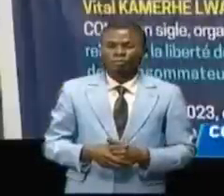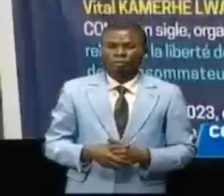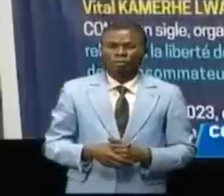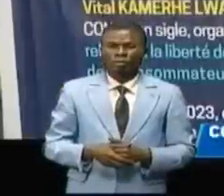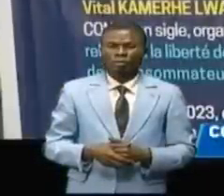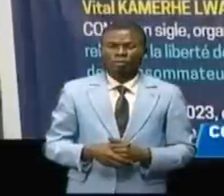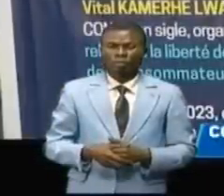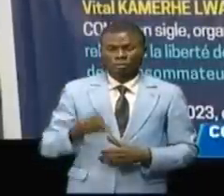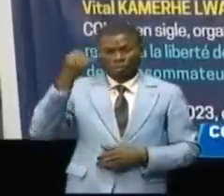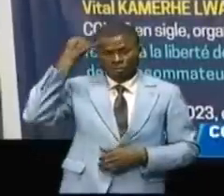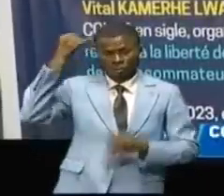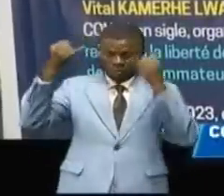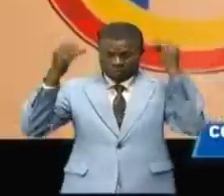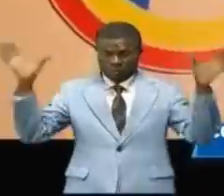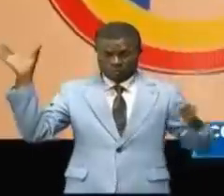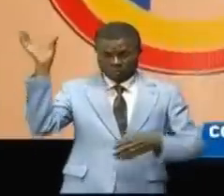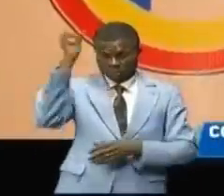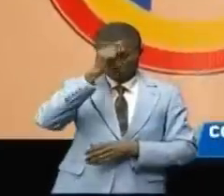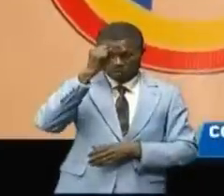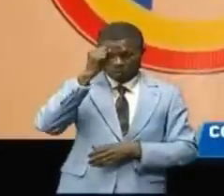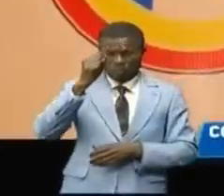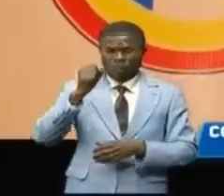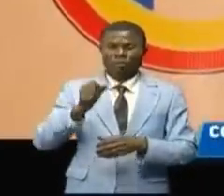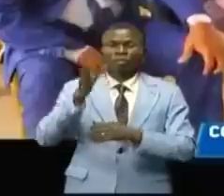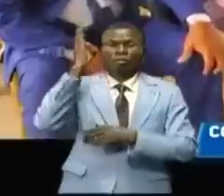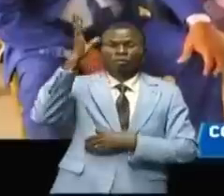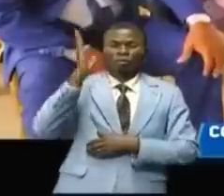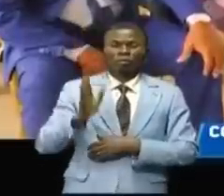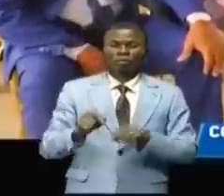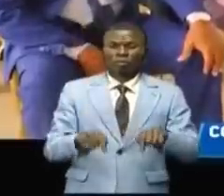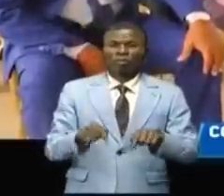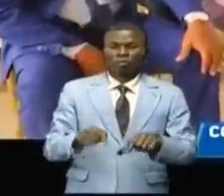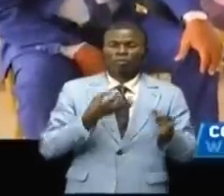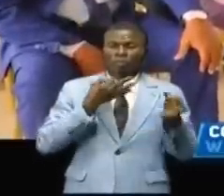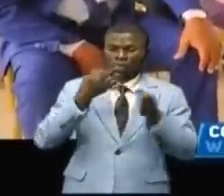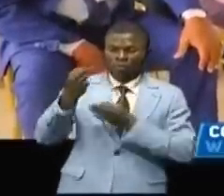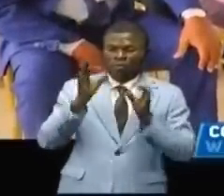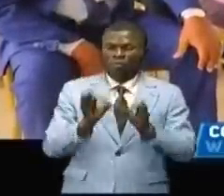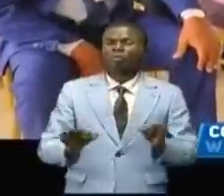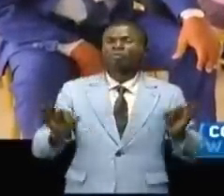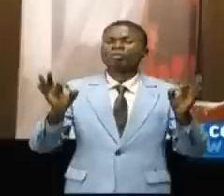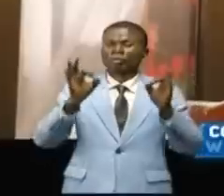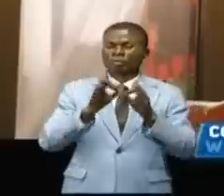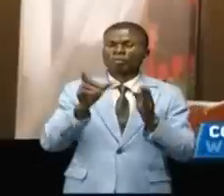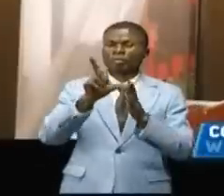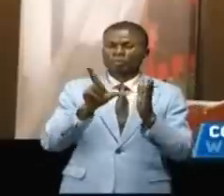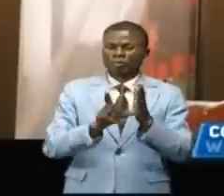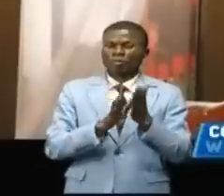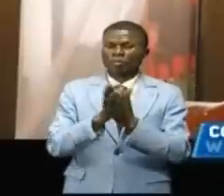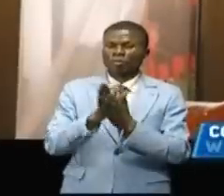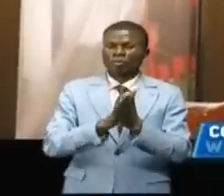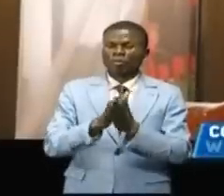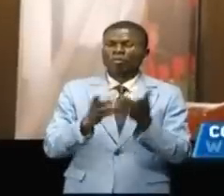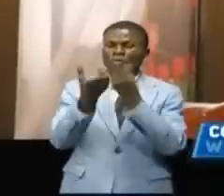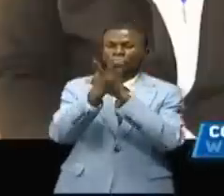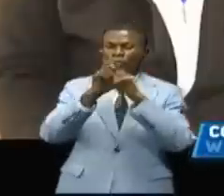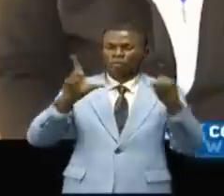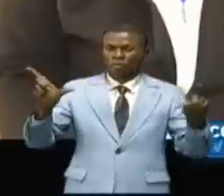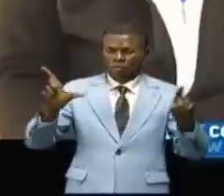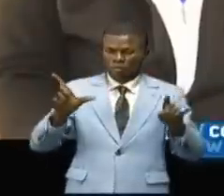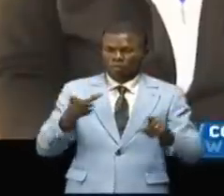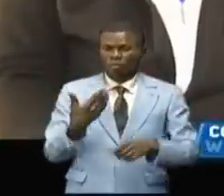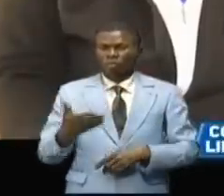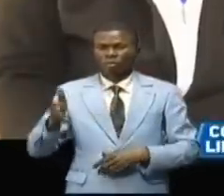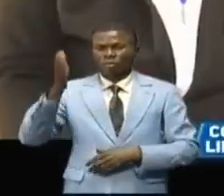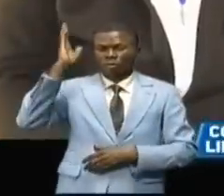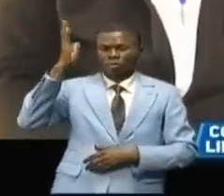Les attentions captivées vers l'orateur du jour. Celui-ci explique l'importance de la loi relative à la liberté des prix et concurrence